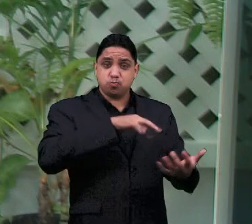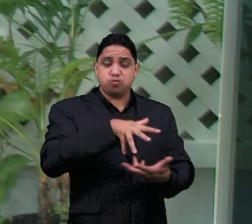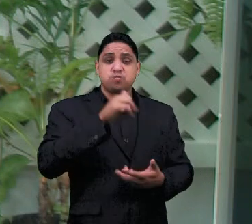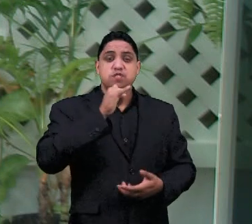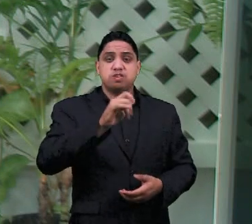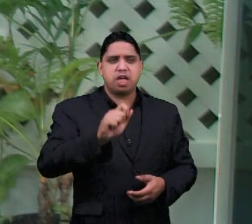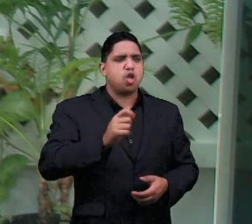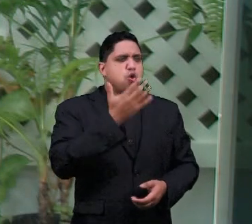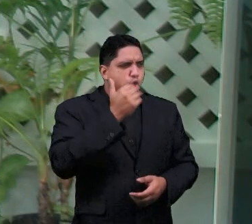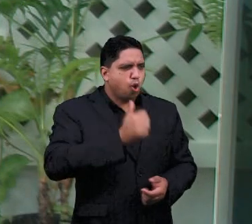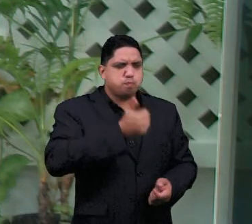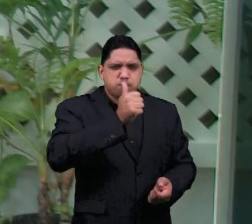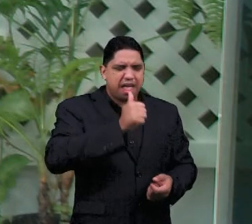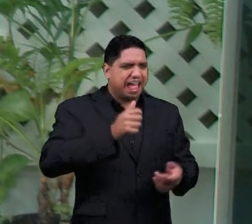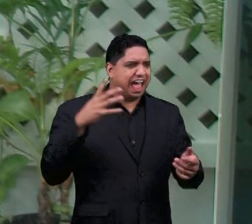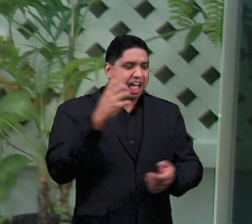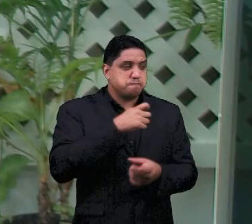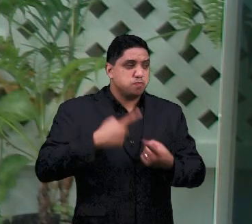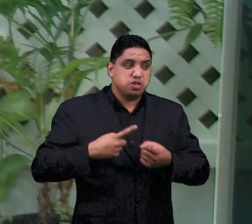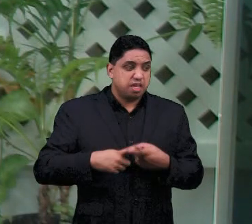de l'homme est,